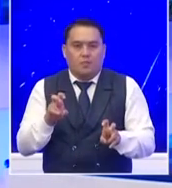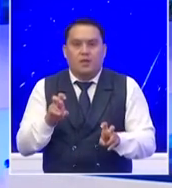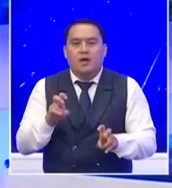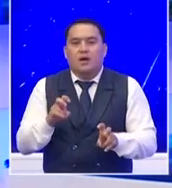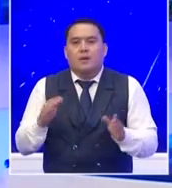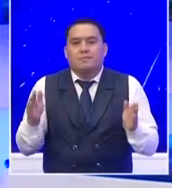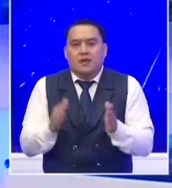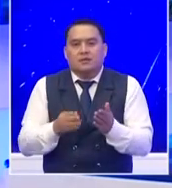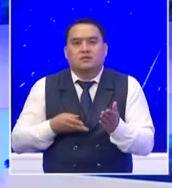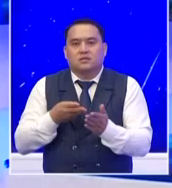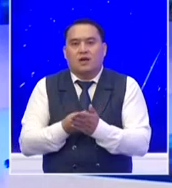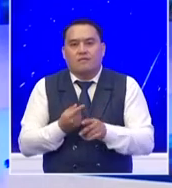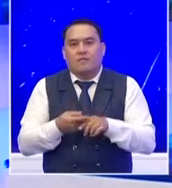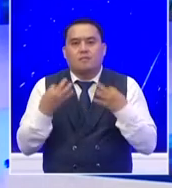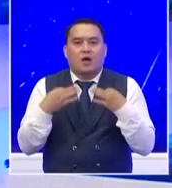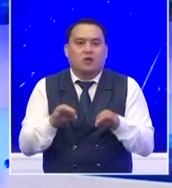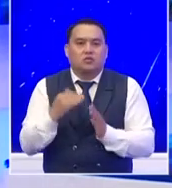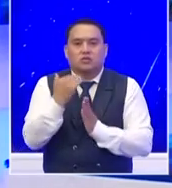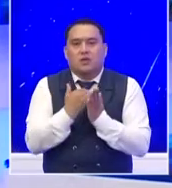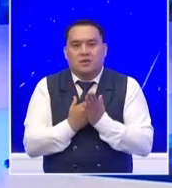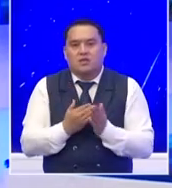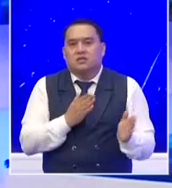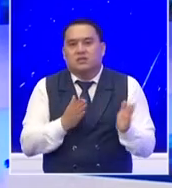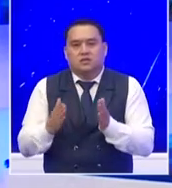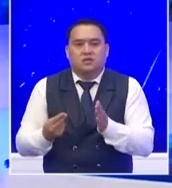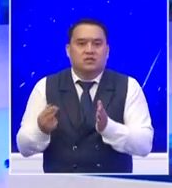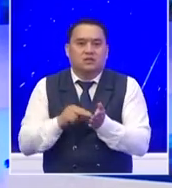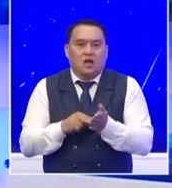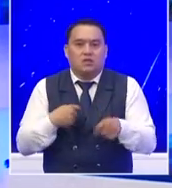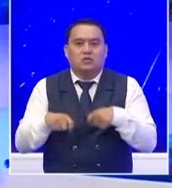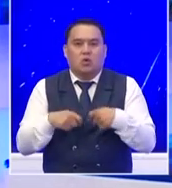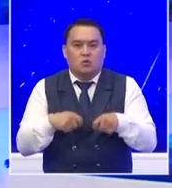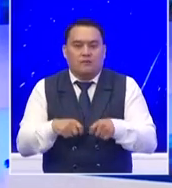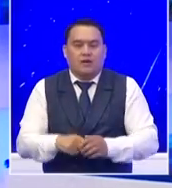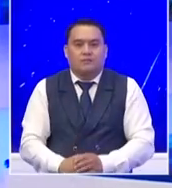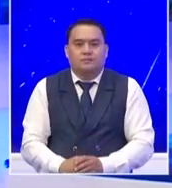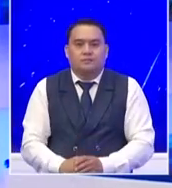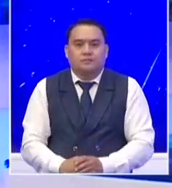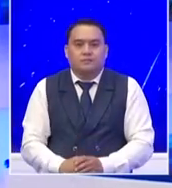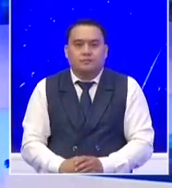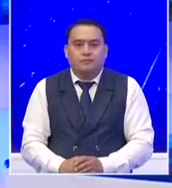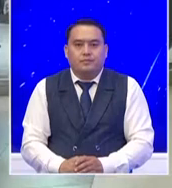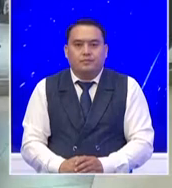ЖТСУ. Минимальная ставка вознаграждения позволит стабилизировать цены на социально значимые товары.